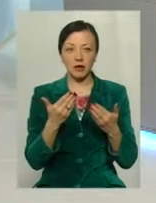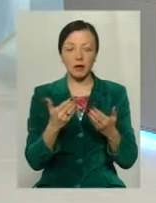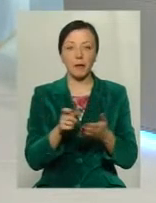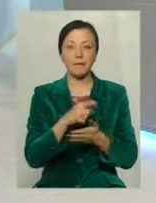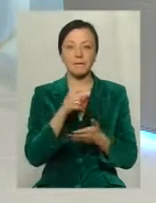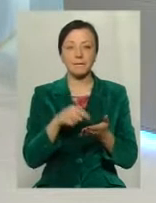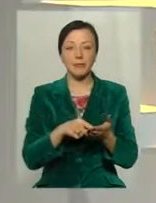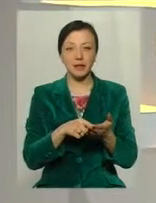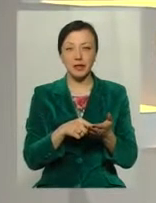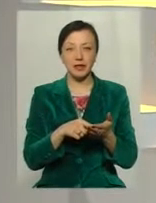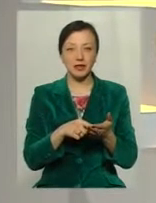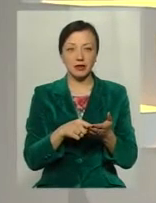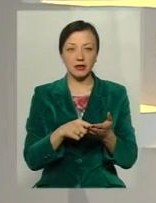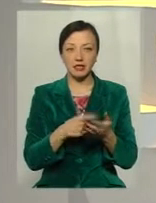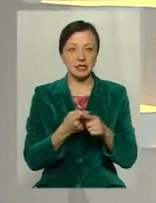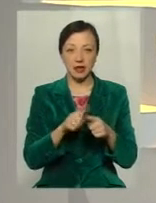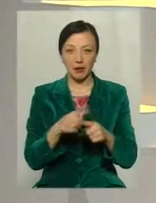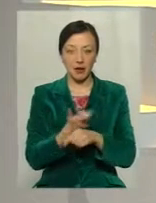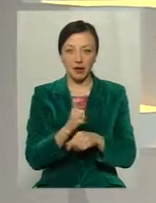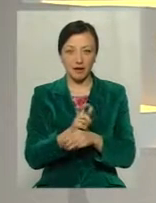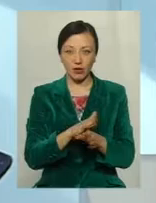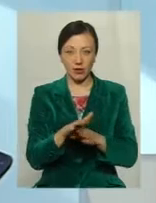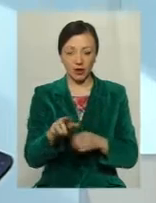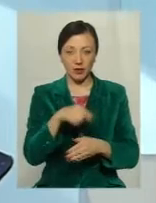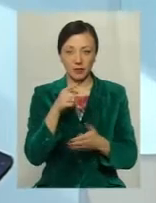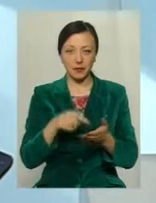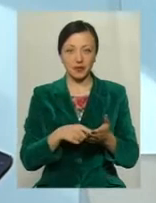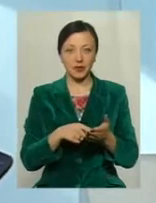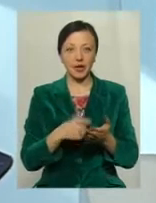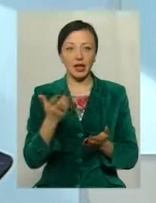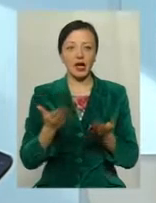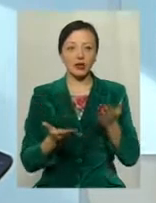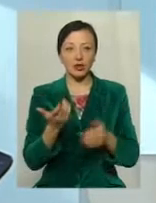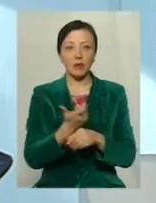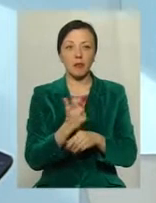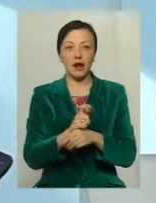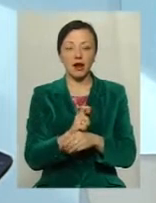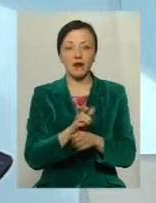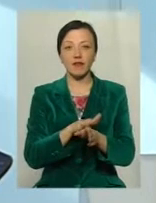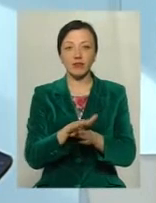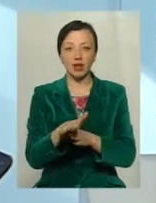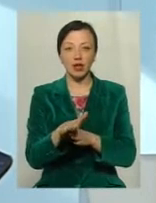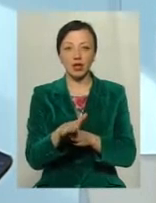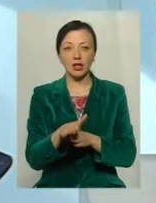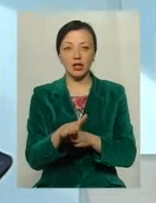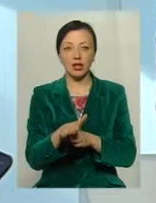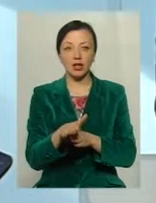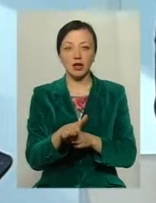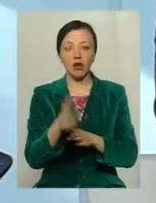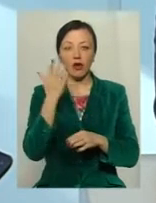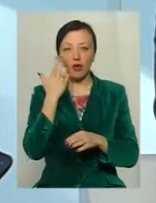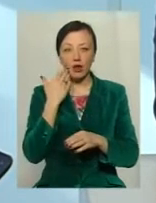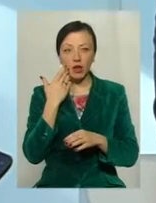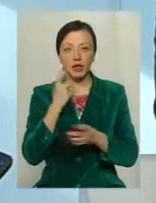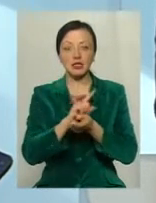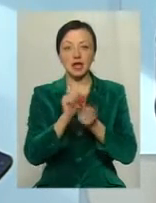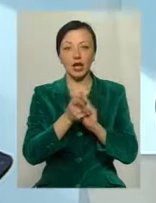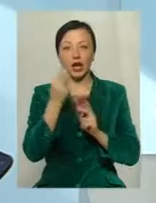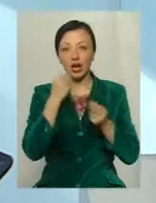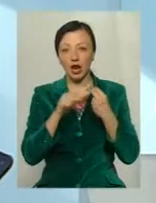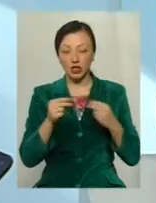на рахунку, такого ніколи не було. Це брак в роботі, а не питання. 35 мільйонів проведено в державний бюджет. Разом з тим, за рахунок чого